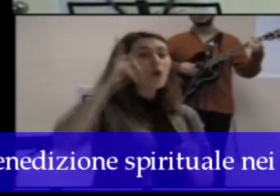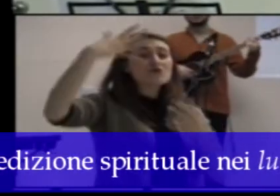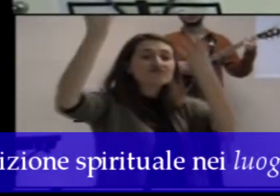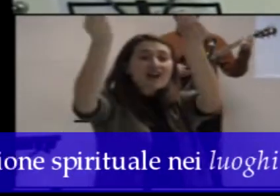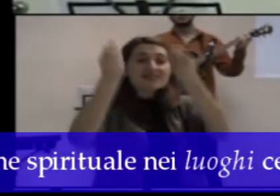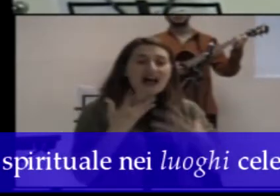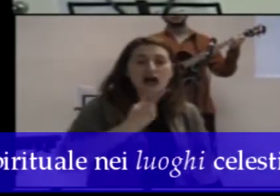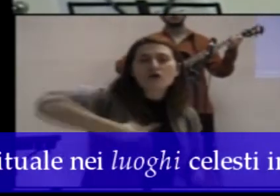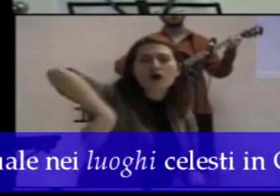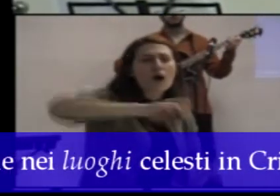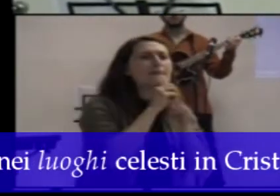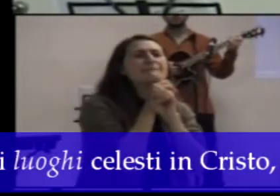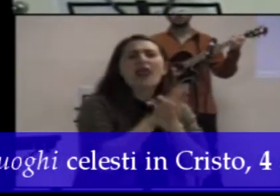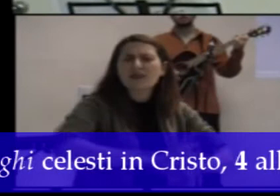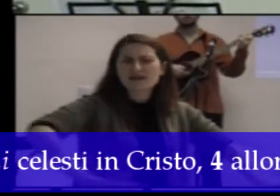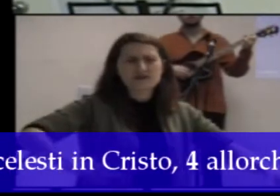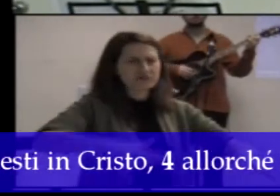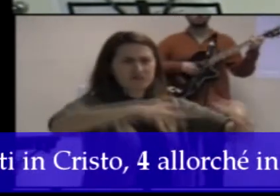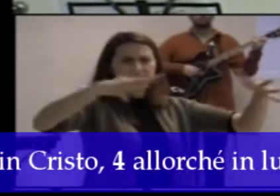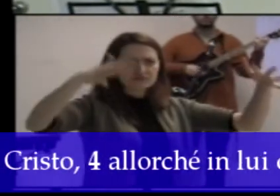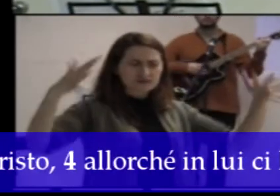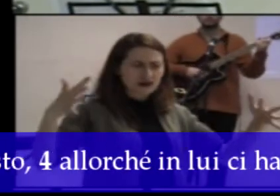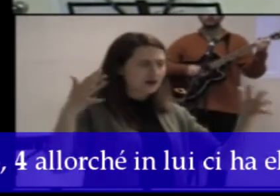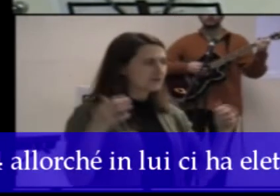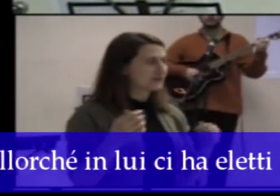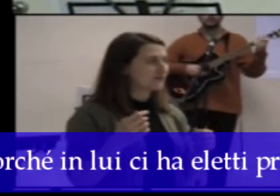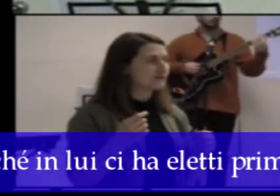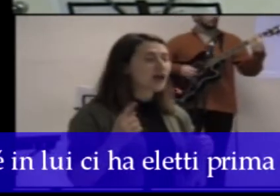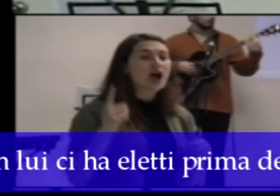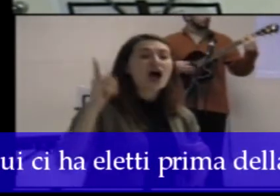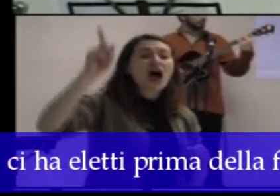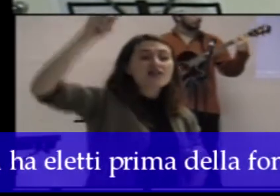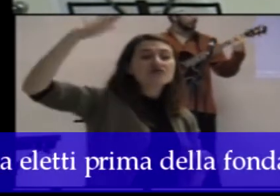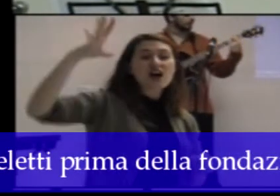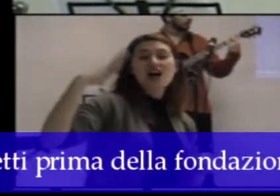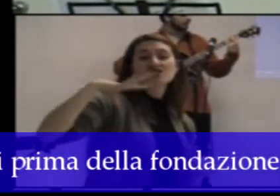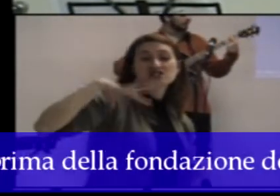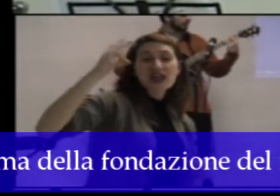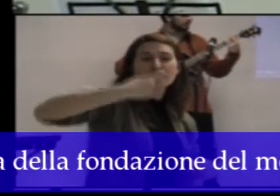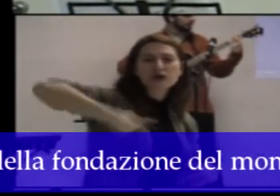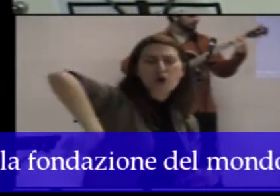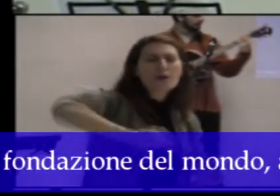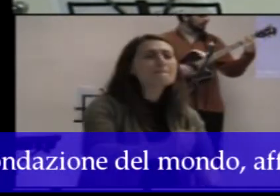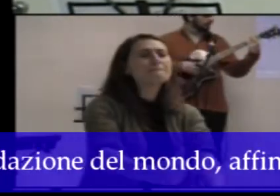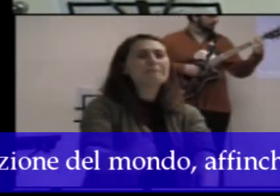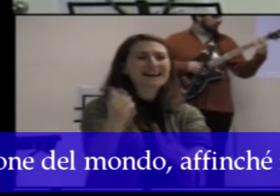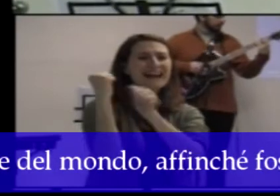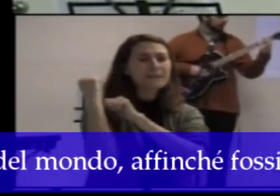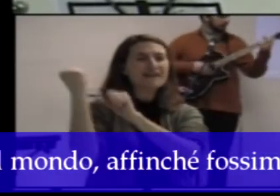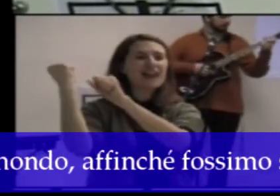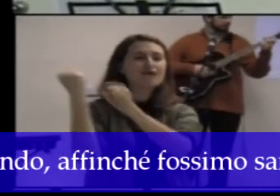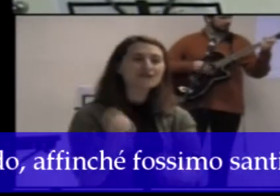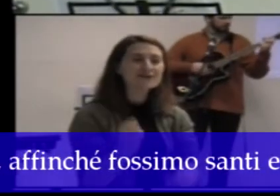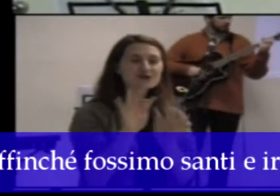spirituale nei luoghi celesti in Cristo, allorché in Lui ci ha eletti prima della fondazione del mondo, affinché